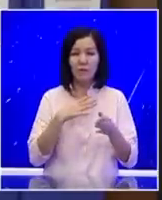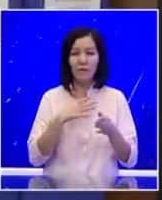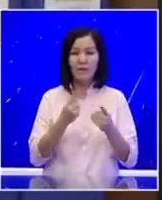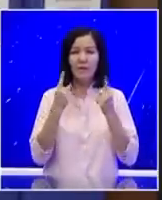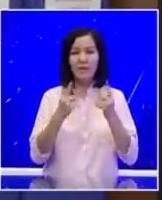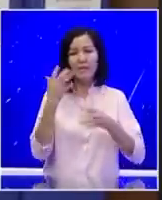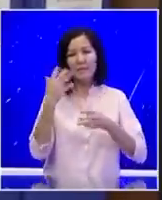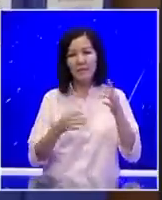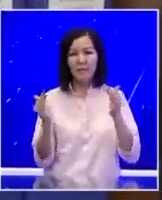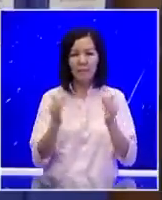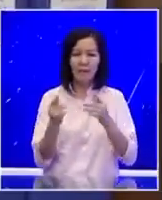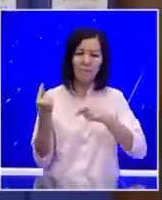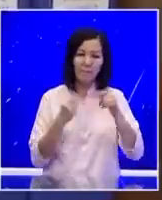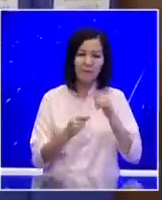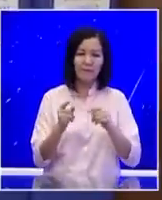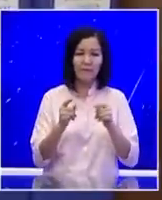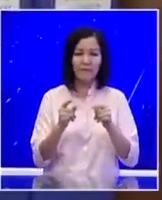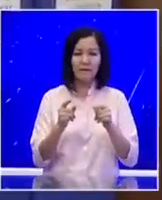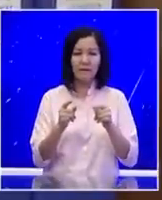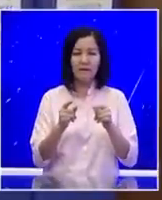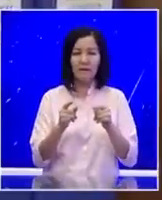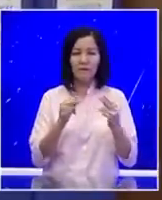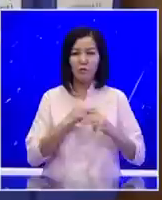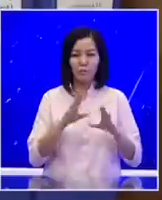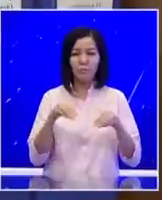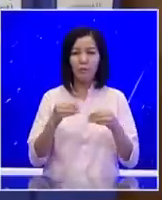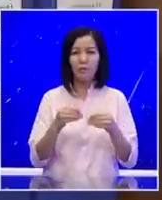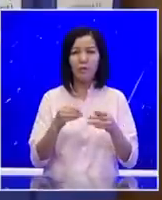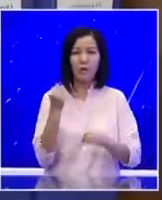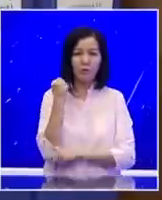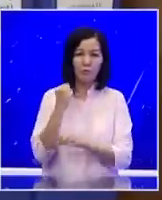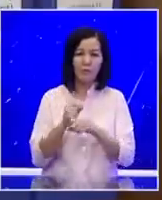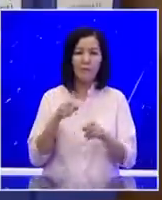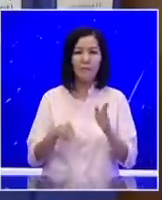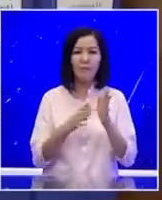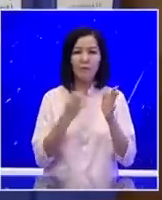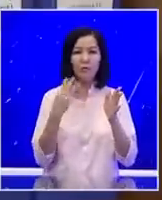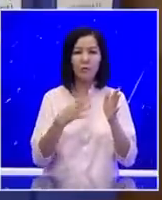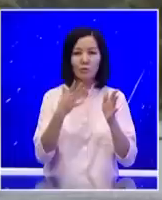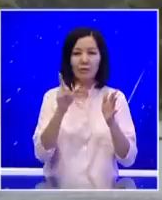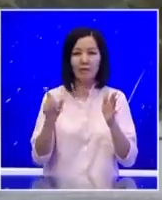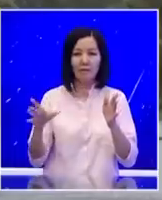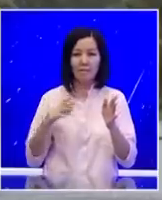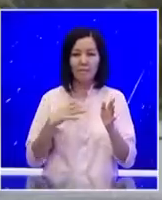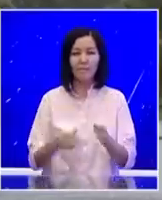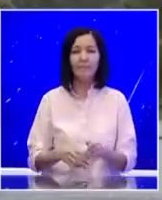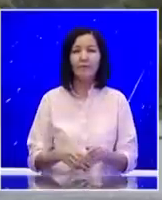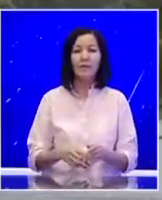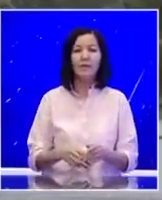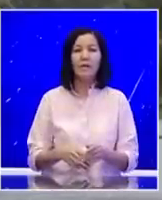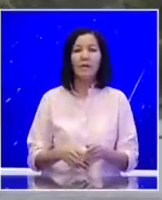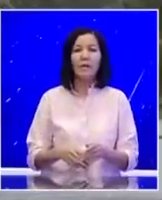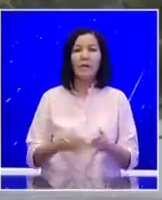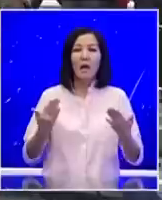ірі, орта, шағын. Солардың ішінде жұмыскерлер саны 1837 адамды құрап тұр. Жасыратыны жоқ